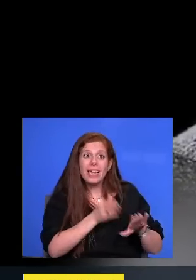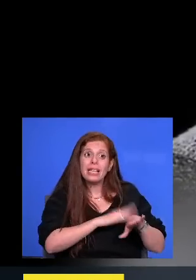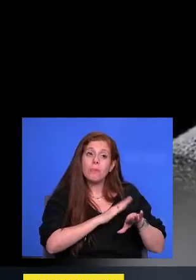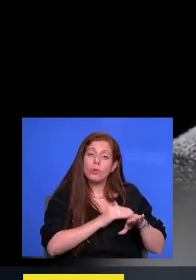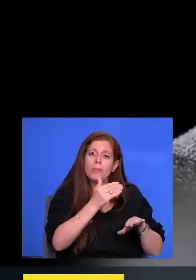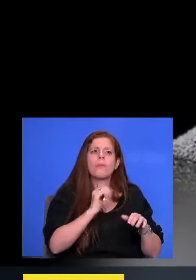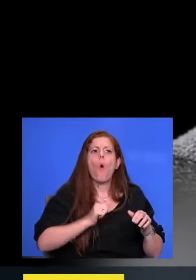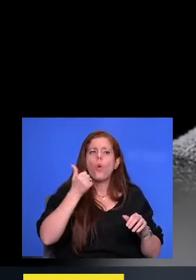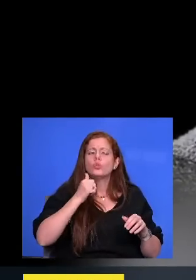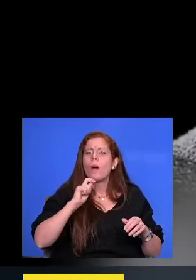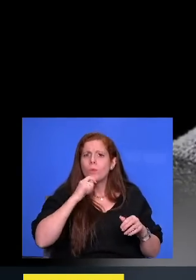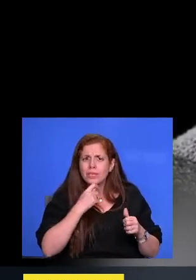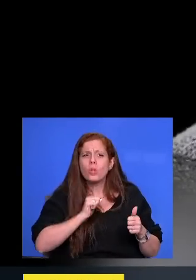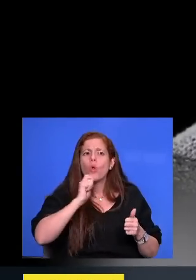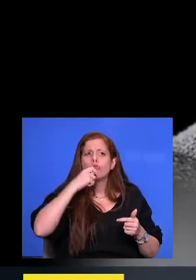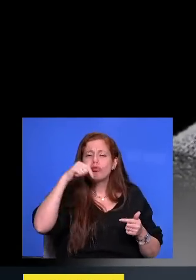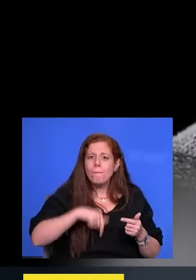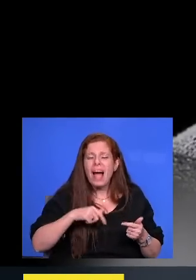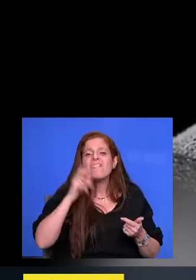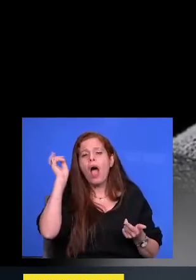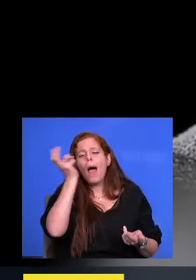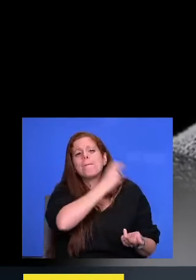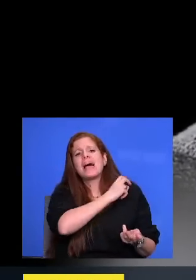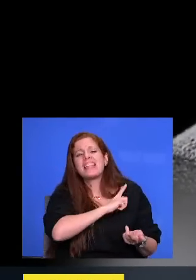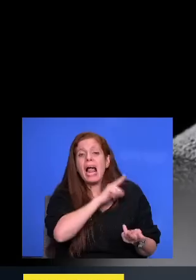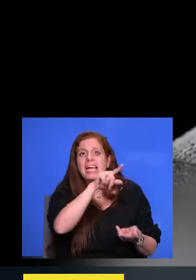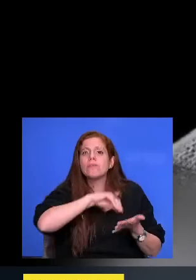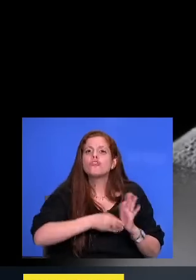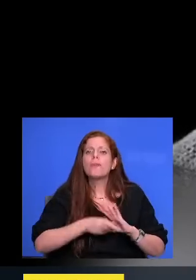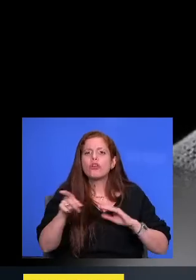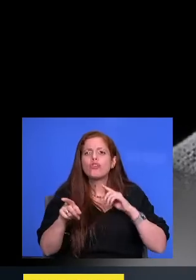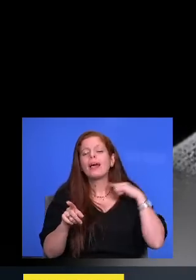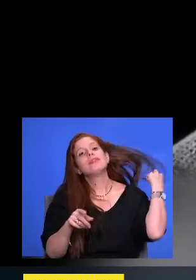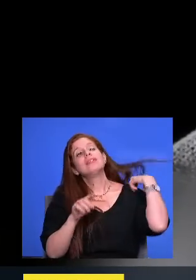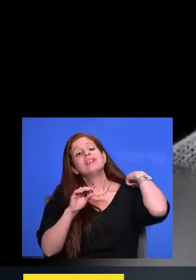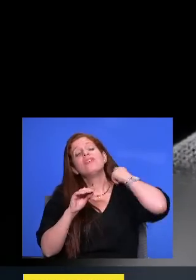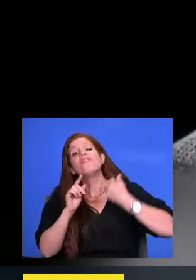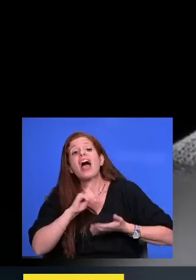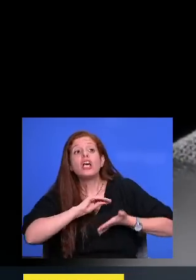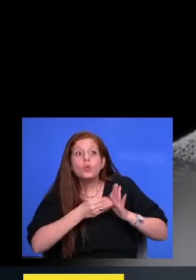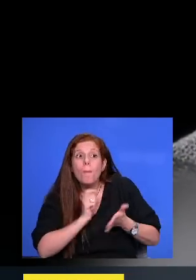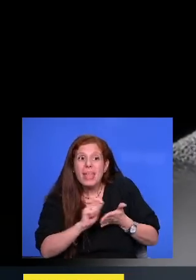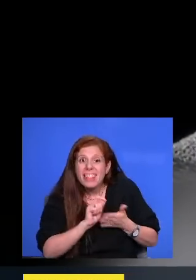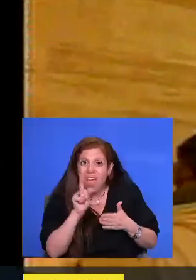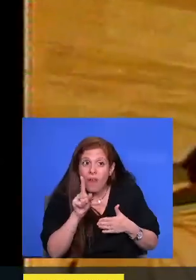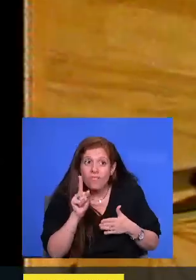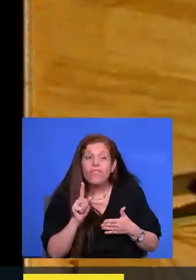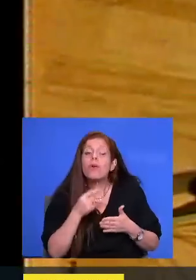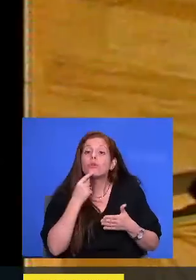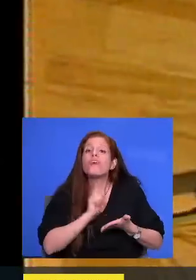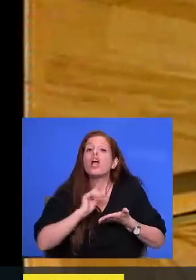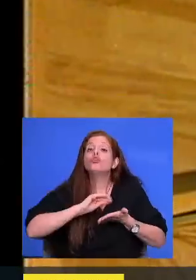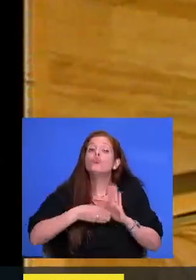המוסד, ראש השב"כ והרמטכ"ל. זה באישורה, והאישור בכתב, היה כתוב שהאישור יינתן בכתב.